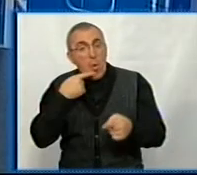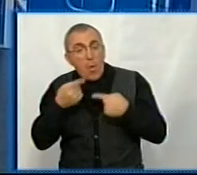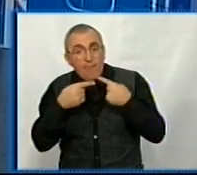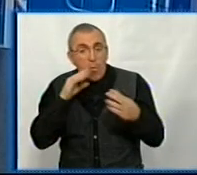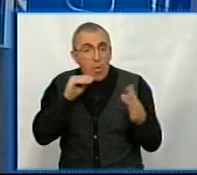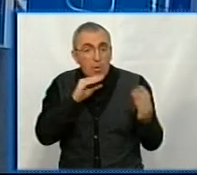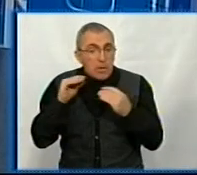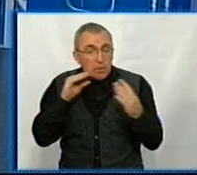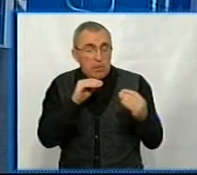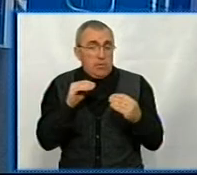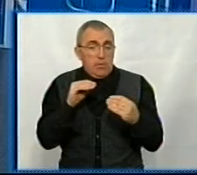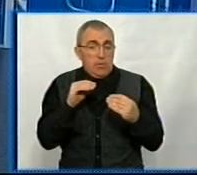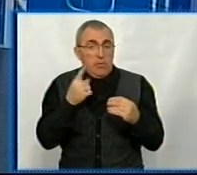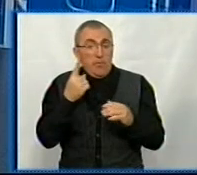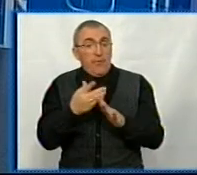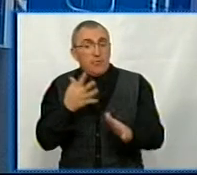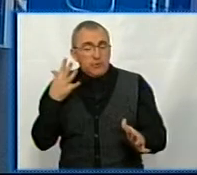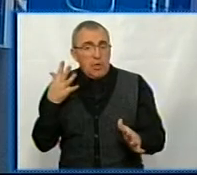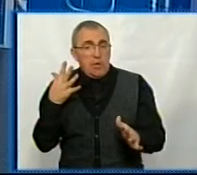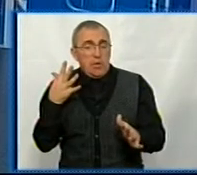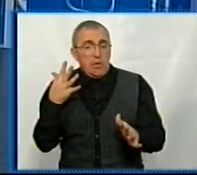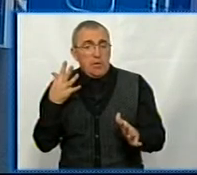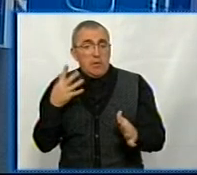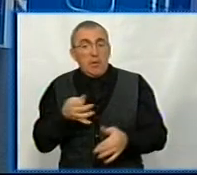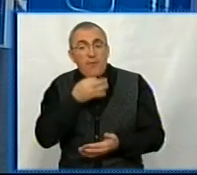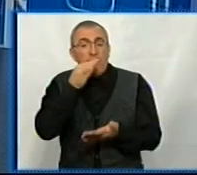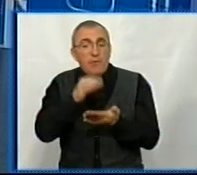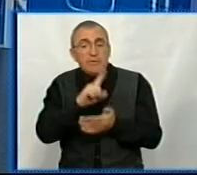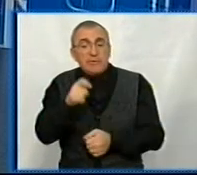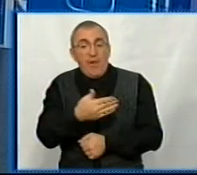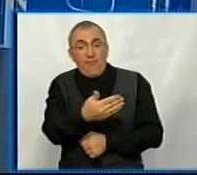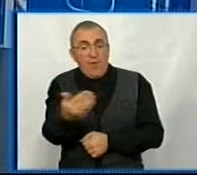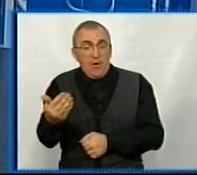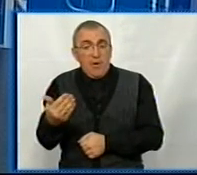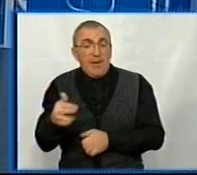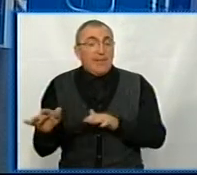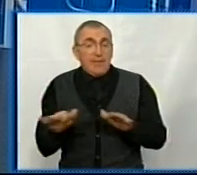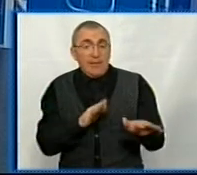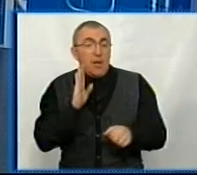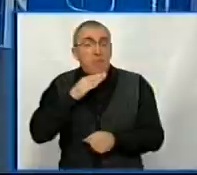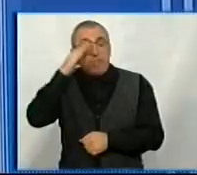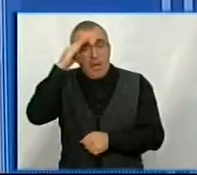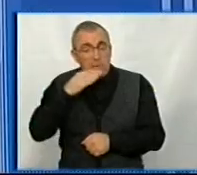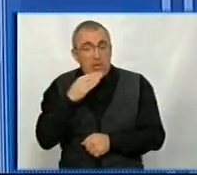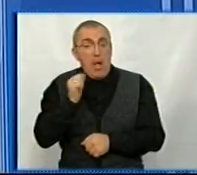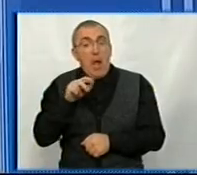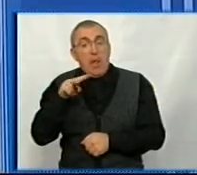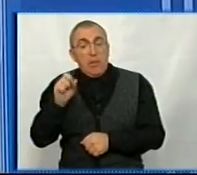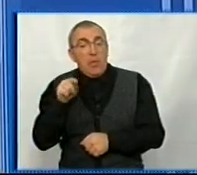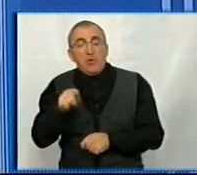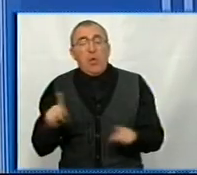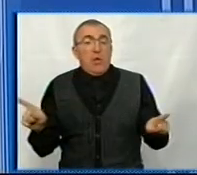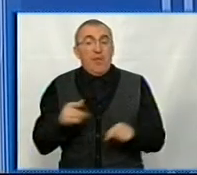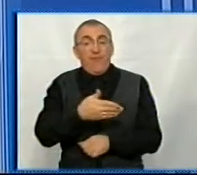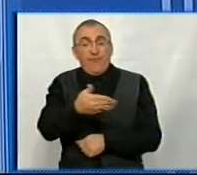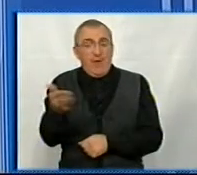що в першу чергу відповідають за ваші дії батьки, але те, що